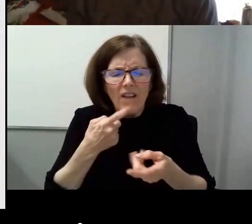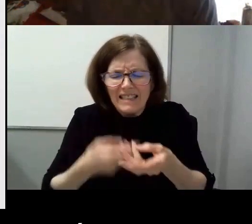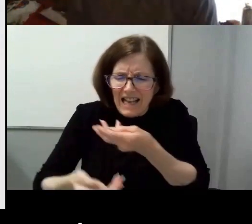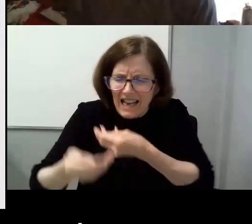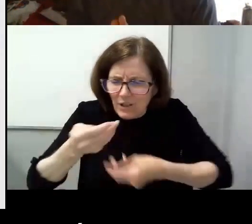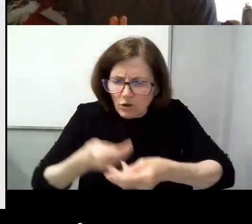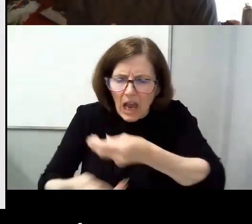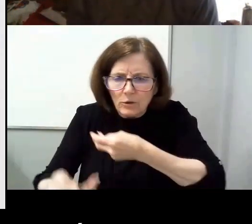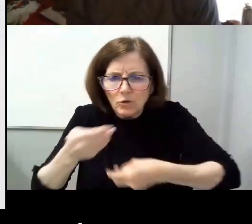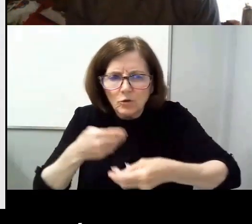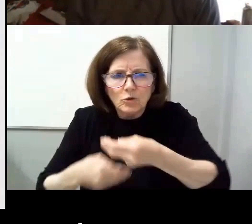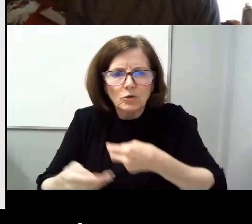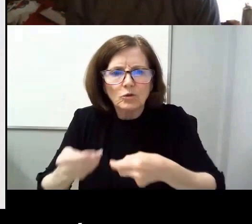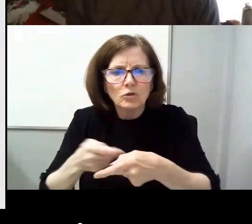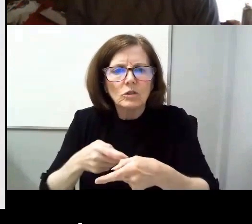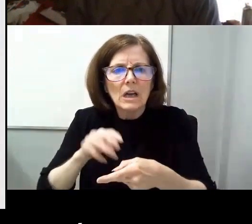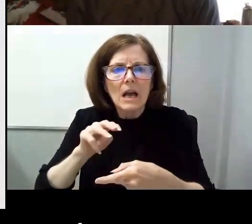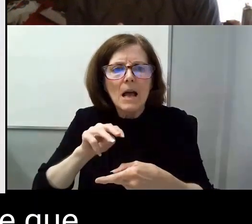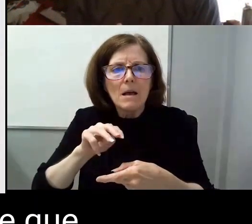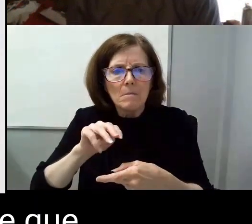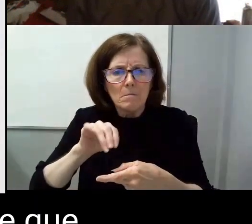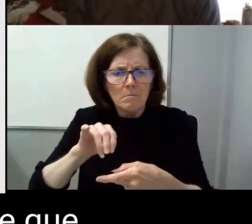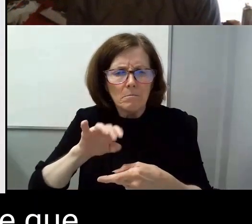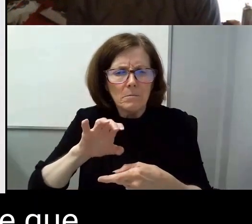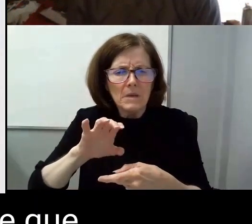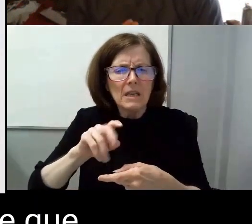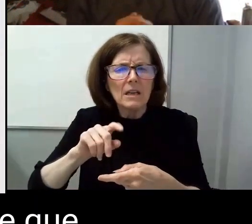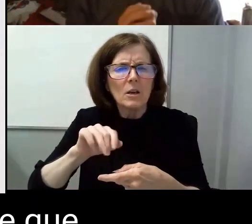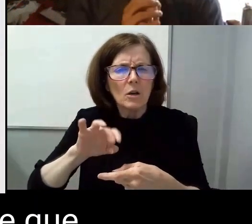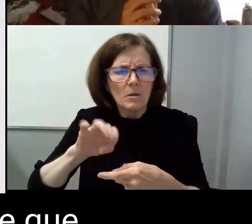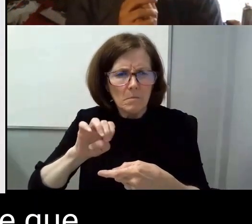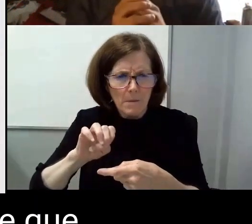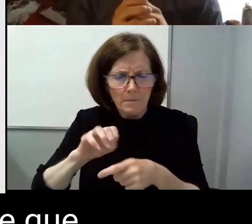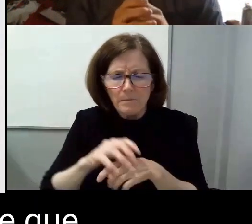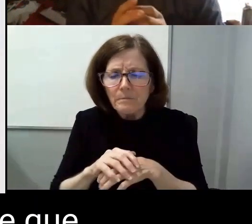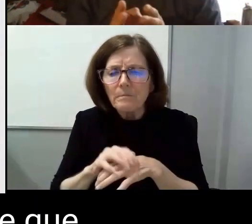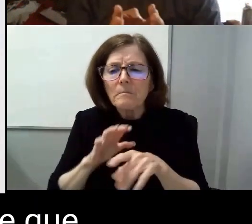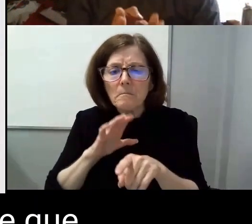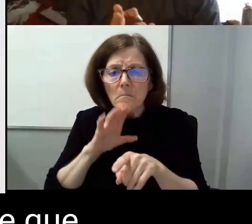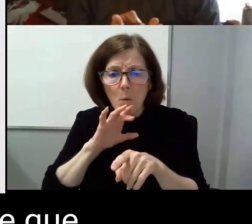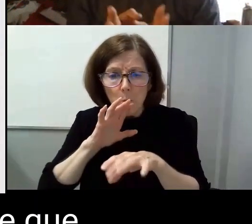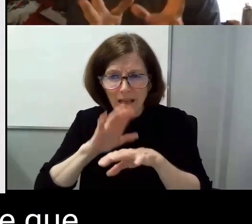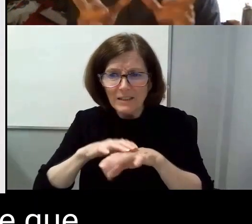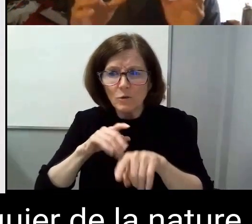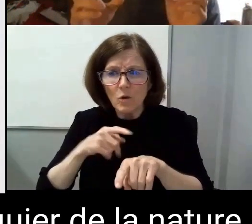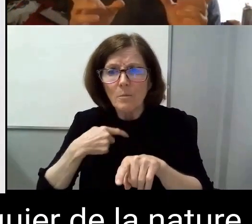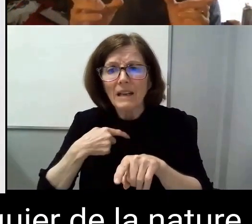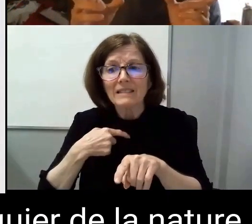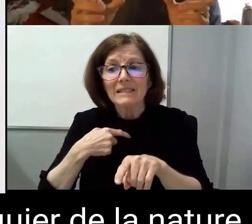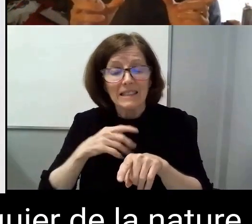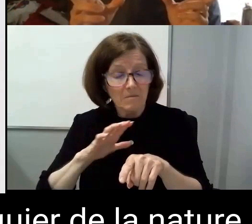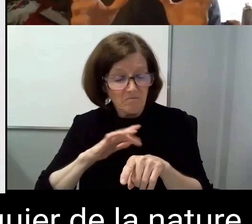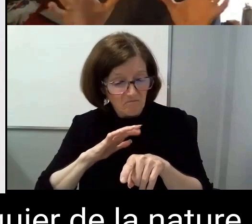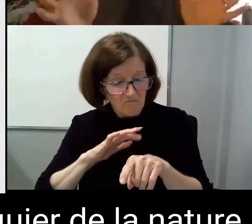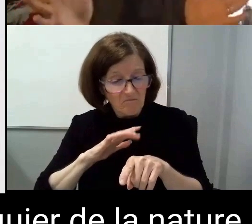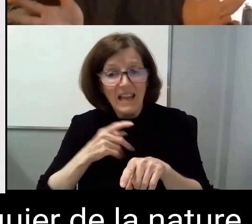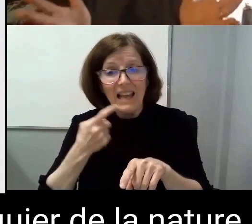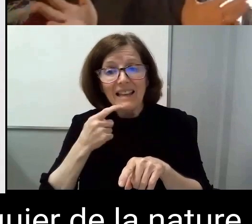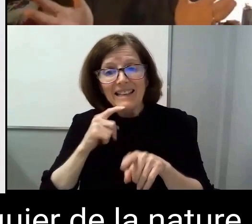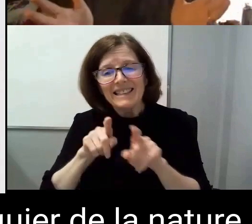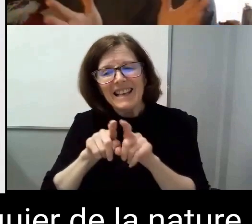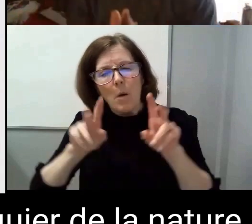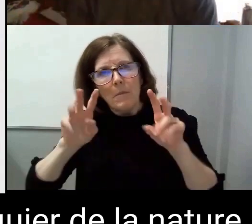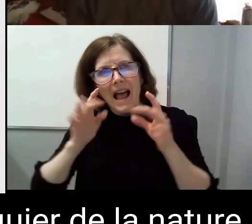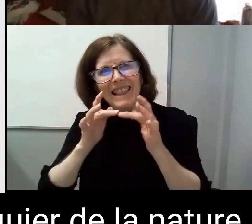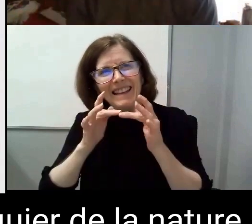pourra pas en parler énormément, mais c'est fascinant parce que c'est un peu ça quand on parle de l'Internet de la nature ou